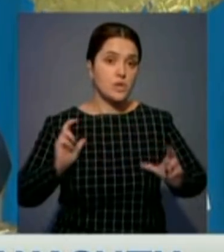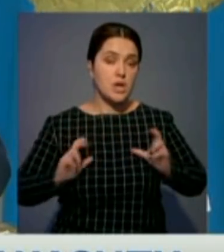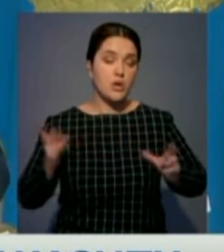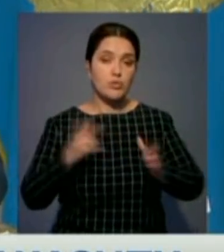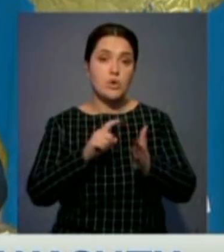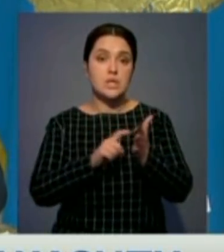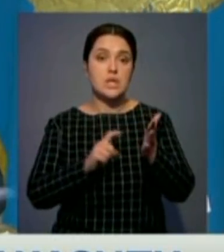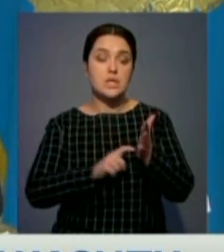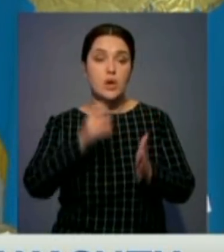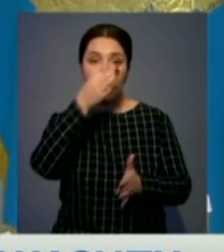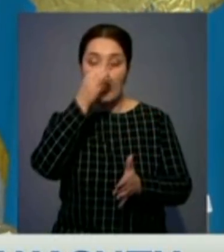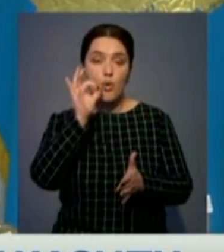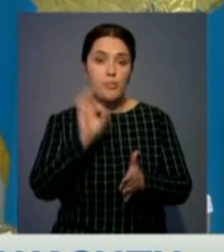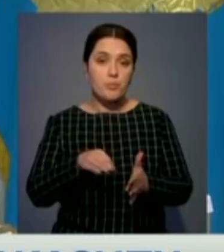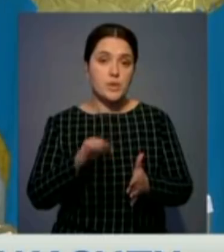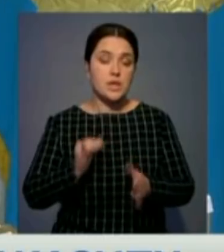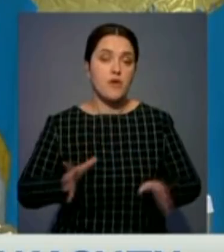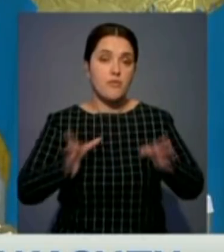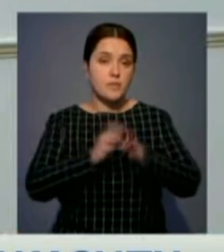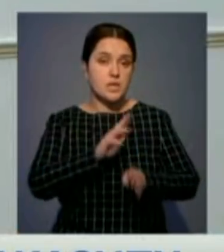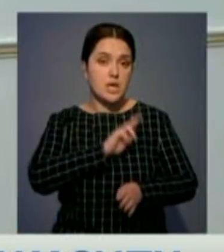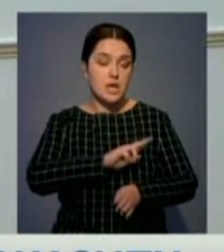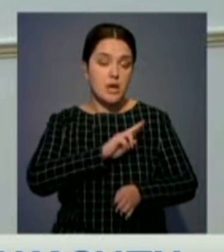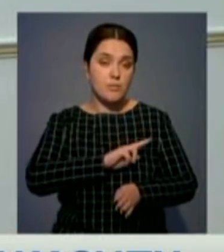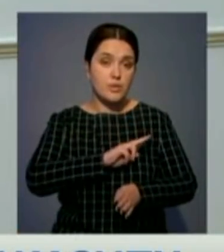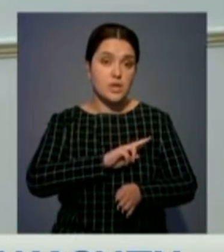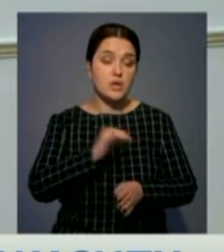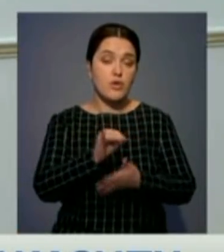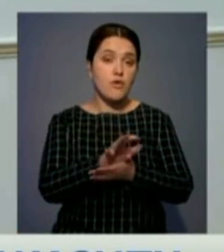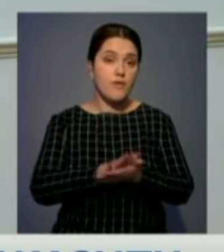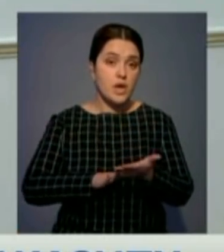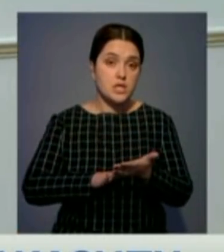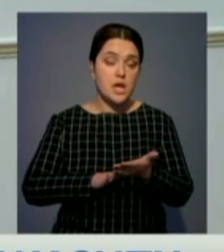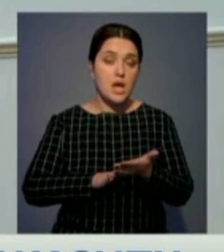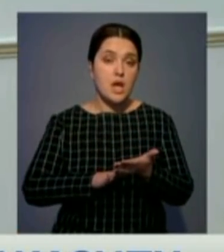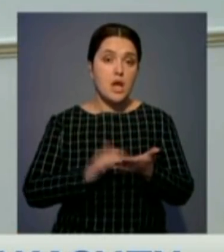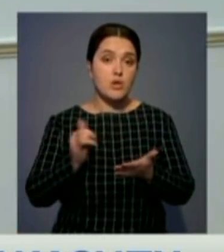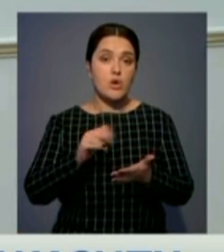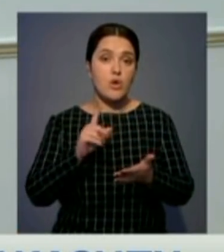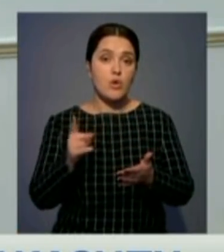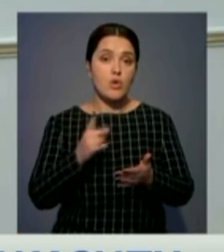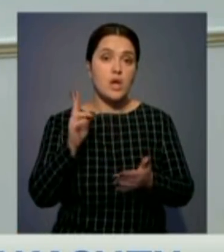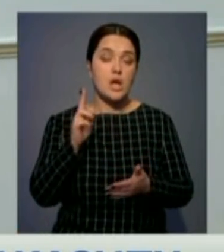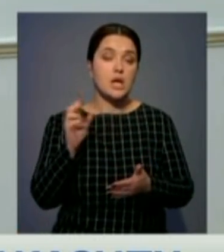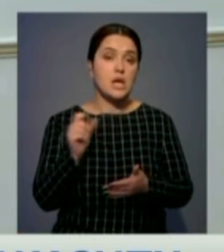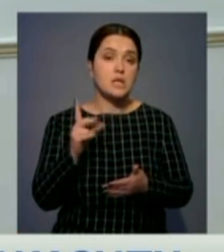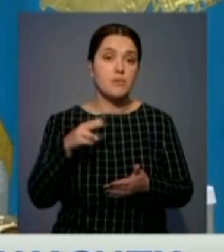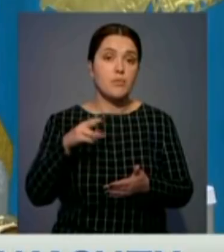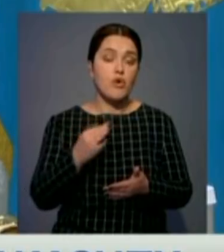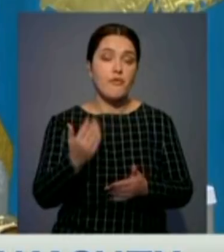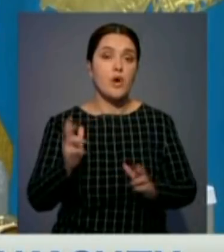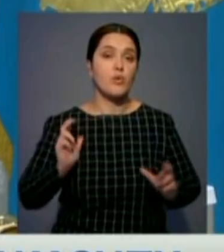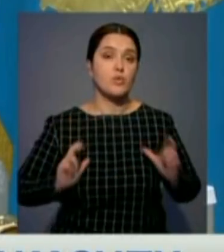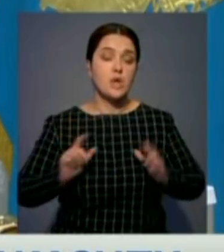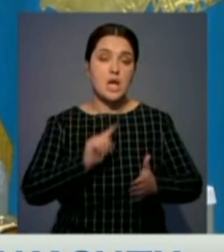делиться опытом и налаживать совместную работу. Кроме того, важно продолжать работу по повышению статуса КазНПУ. Ваш университет